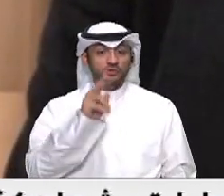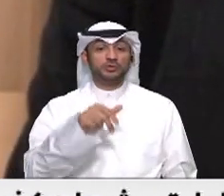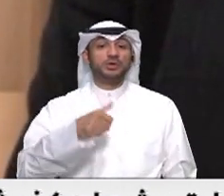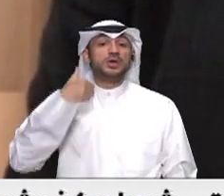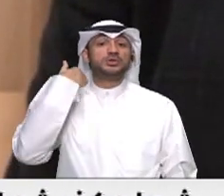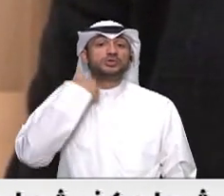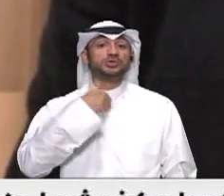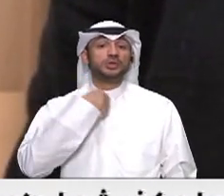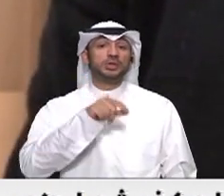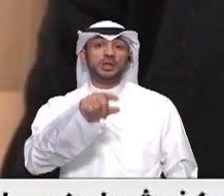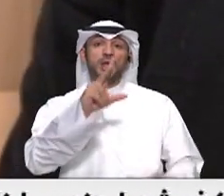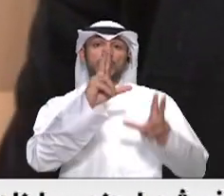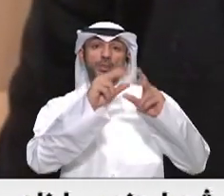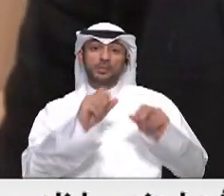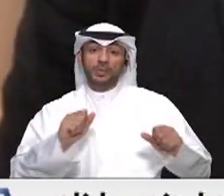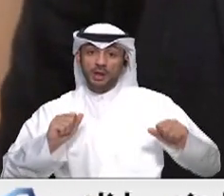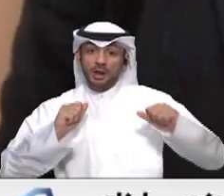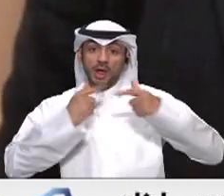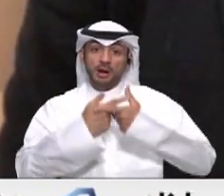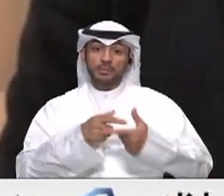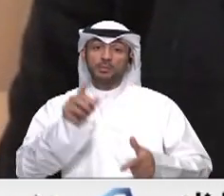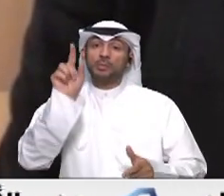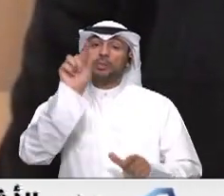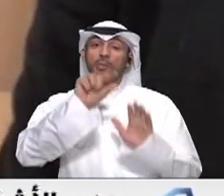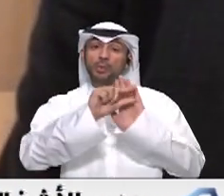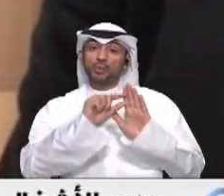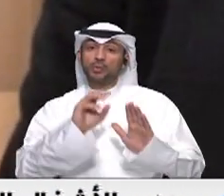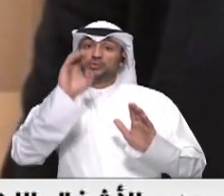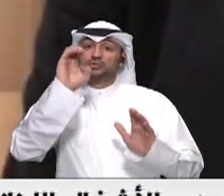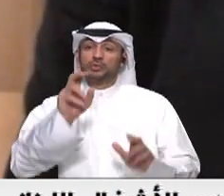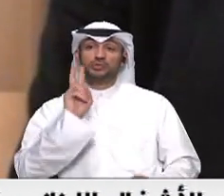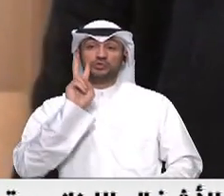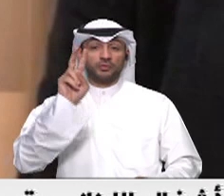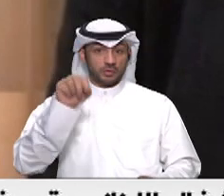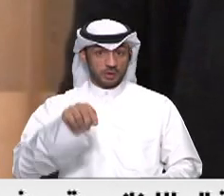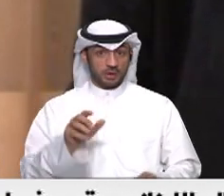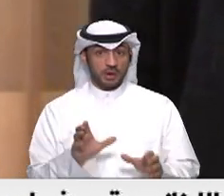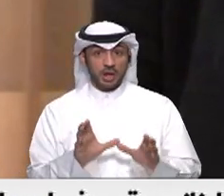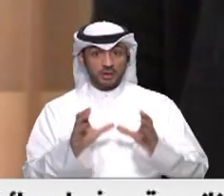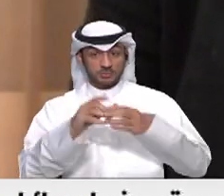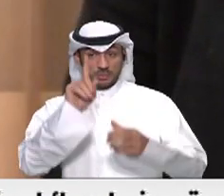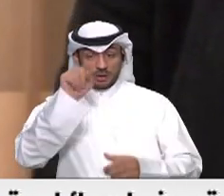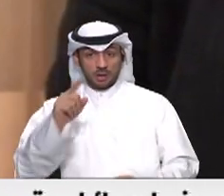المشهد الميداني والمواجهات جنوبا خاصة بعد الصواريخ التي استهدفت تل أبيب؟